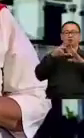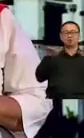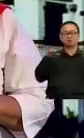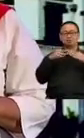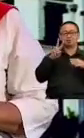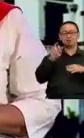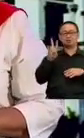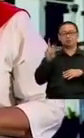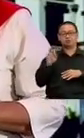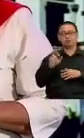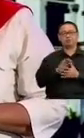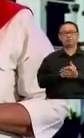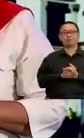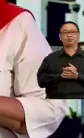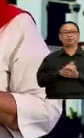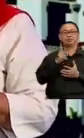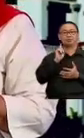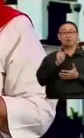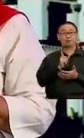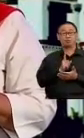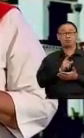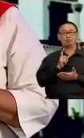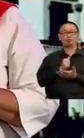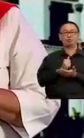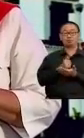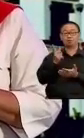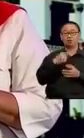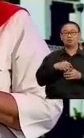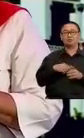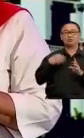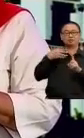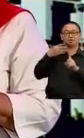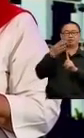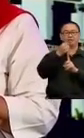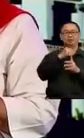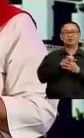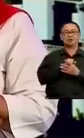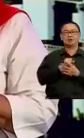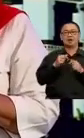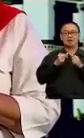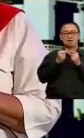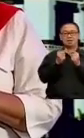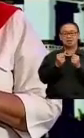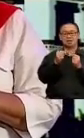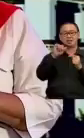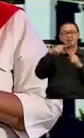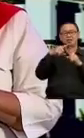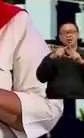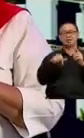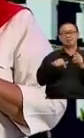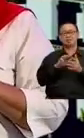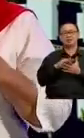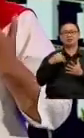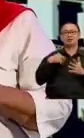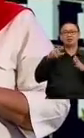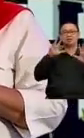di kesempatan kali ini, Hendita juga menyampaikan akan adanya pembangunan fasilitas ataupun wadah